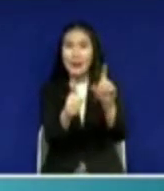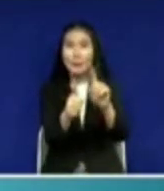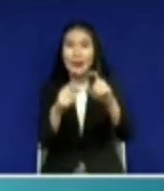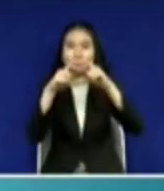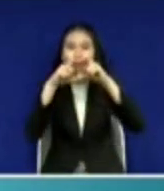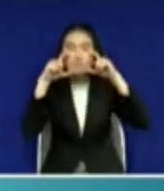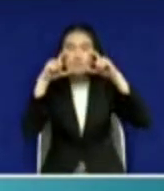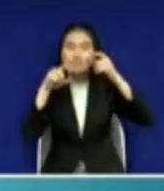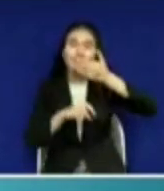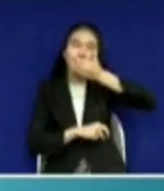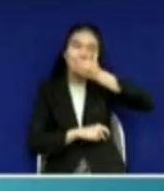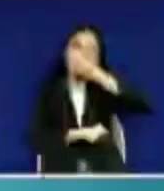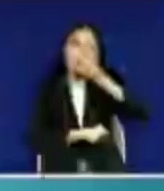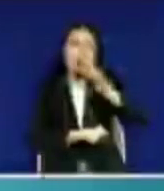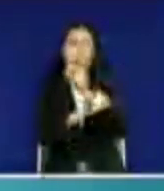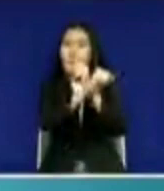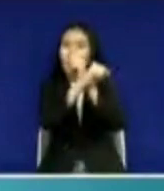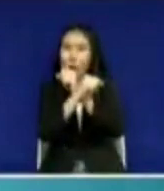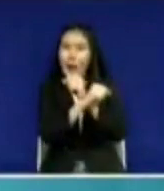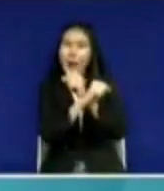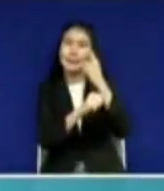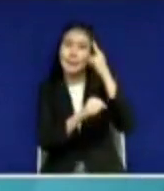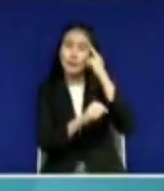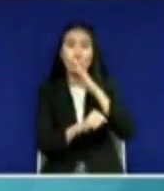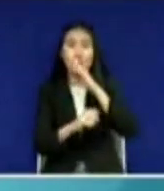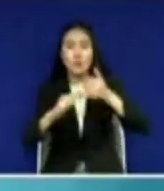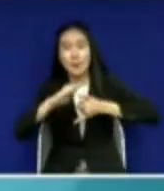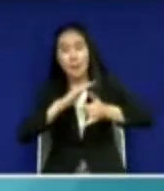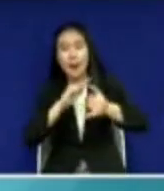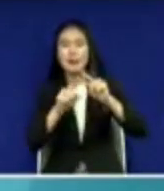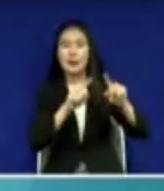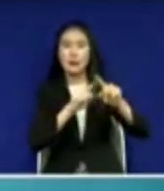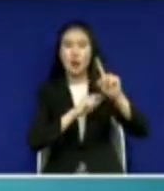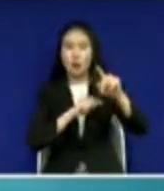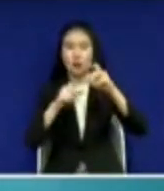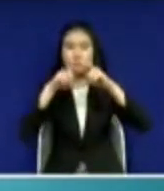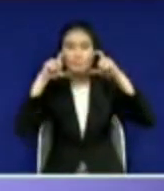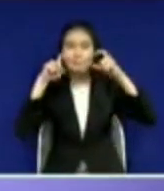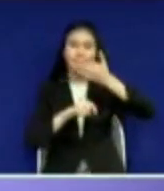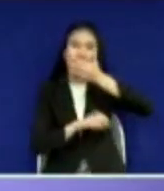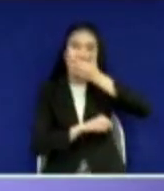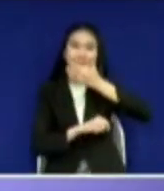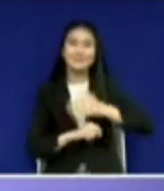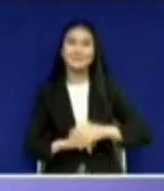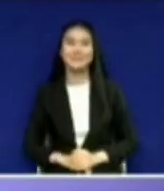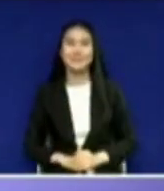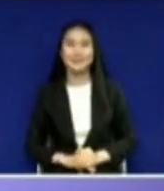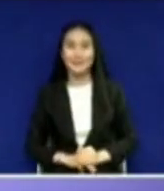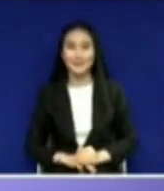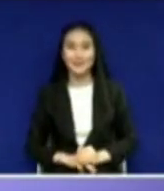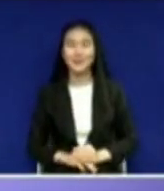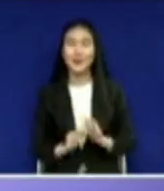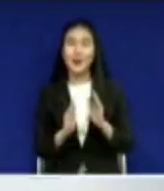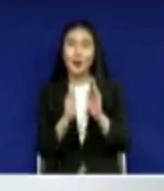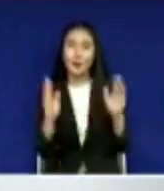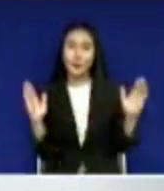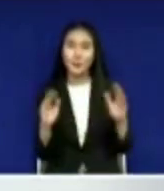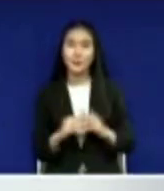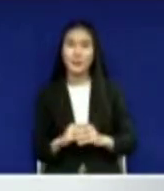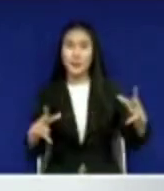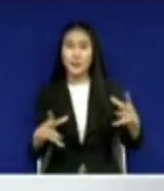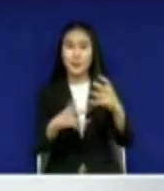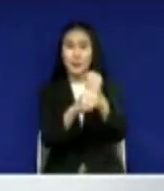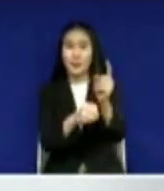ควรจะสวมหน้ากากอนามัยแม้จะไปในที่สาธารณะอยู่ดีค่ะ ครับขอบคุณครับสรุปแล้วน